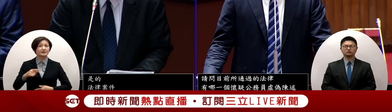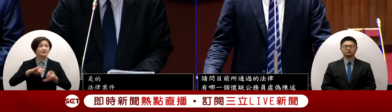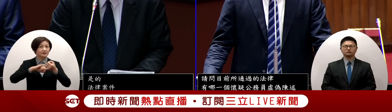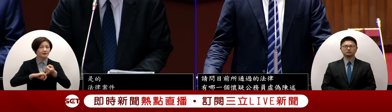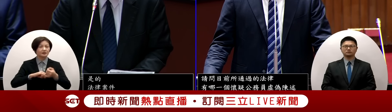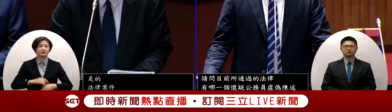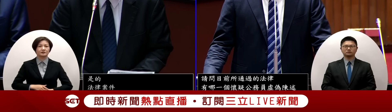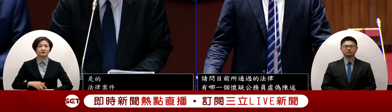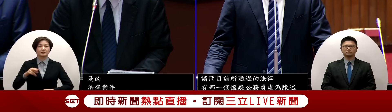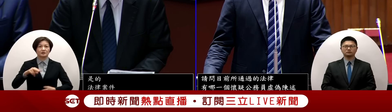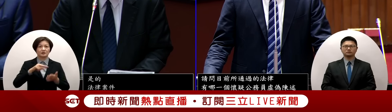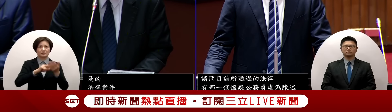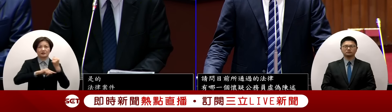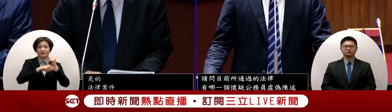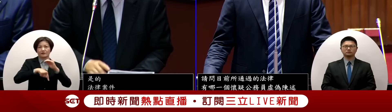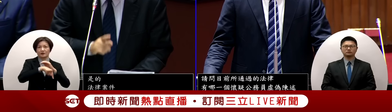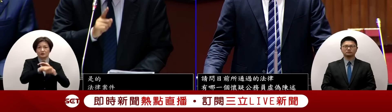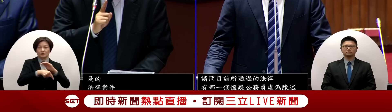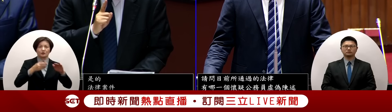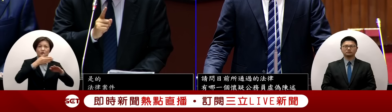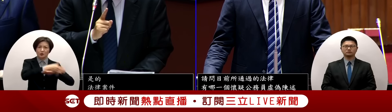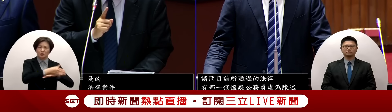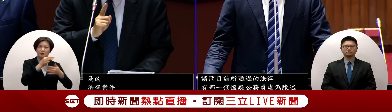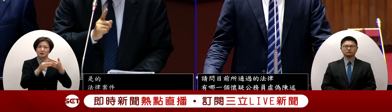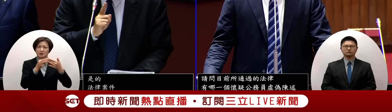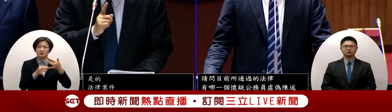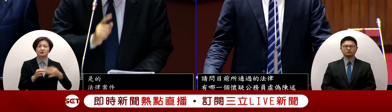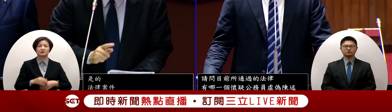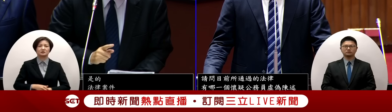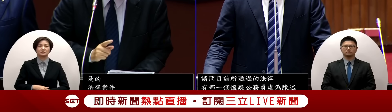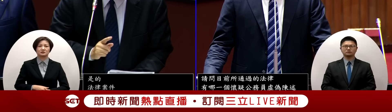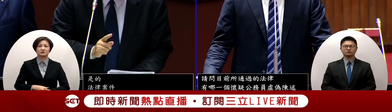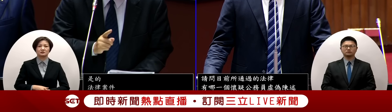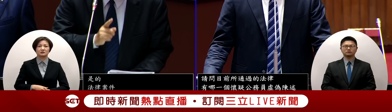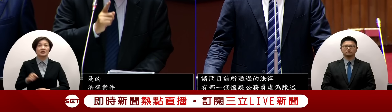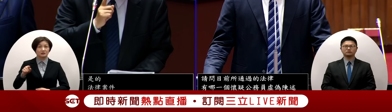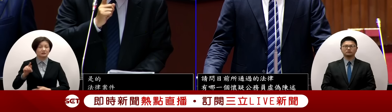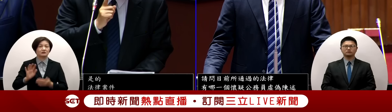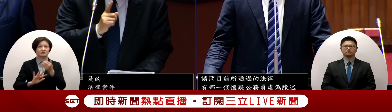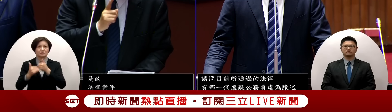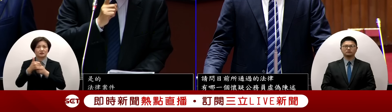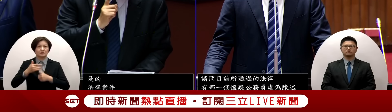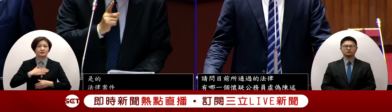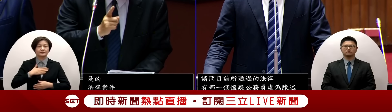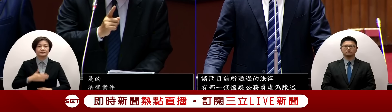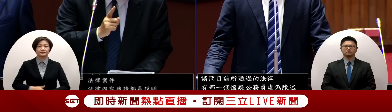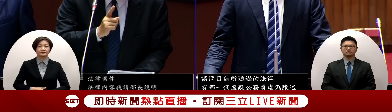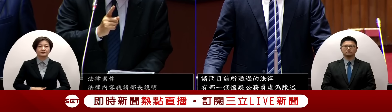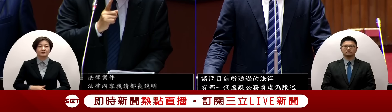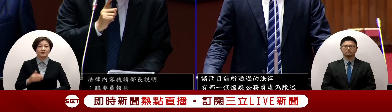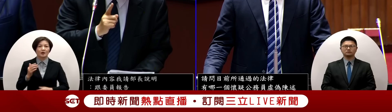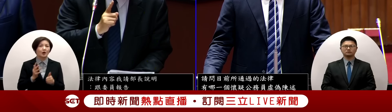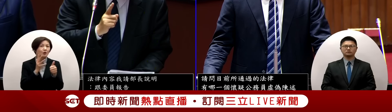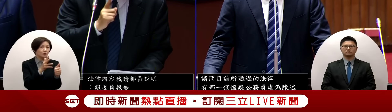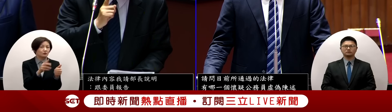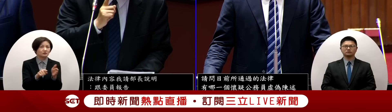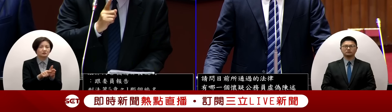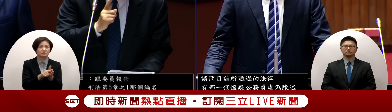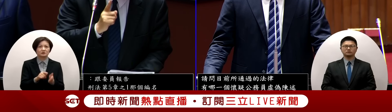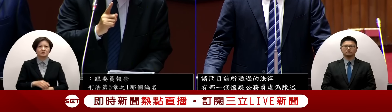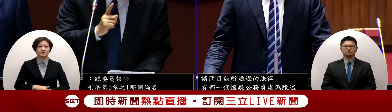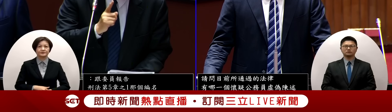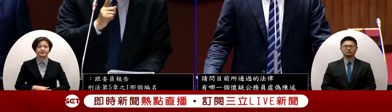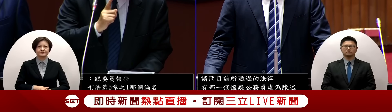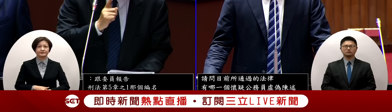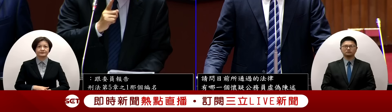这次立法院通过的这些条文哈，这个是委员知道哈。这个质询哈，质询不能